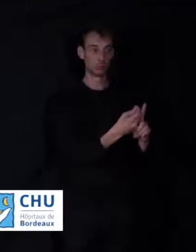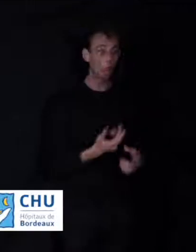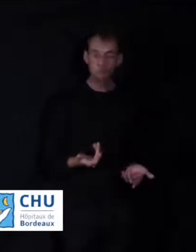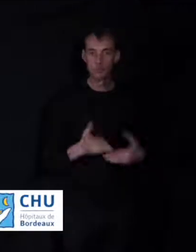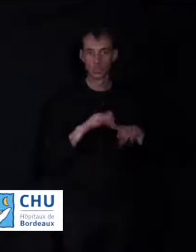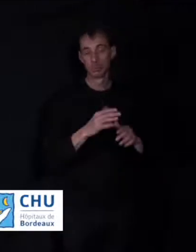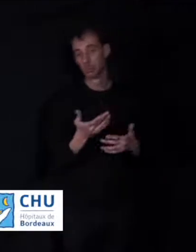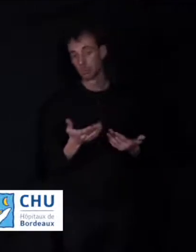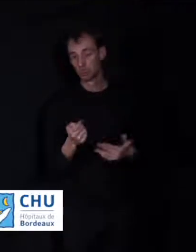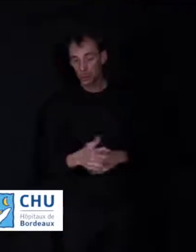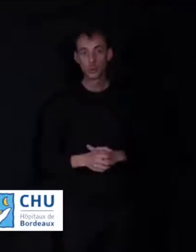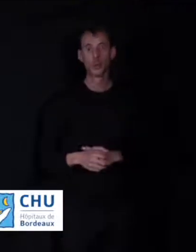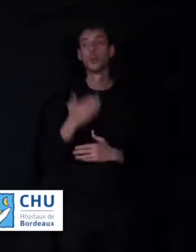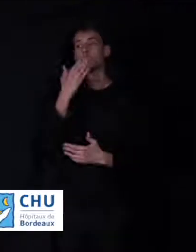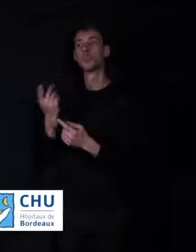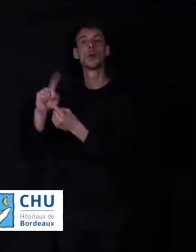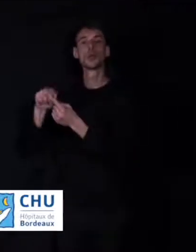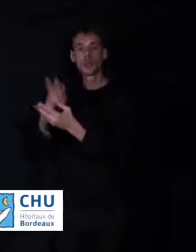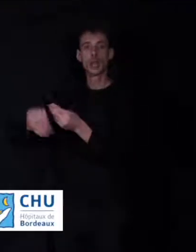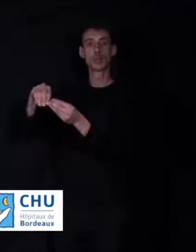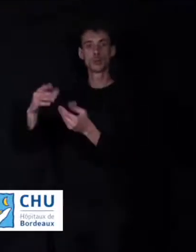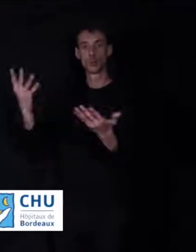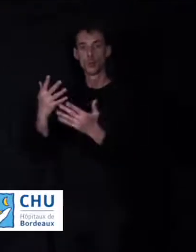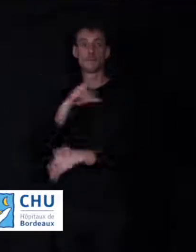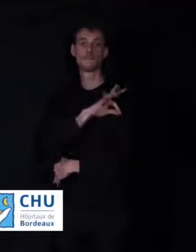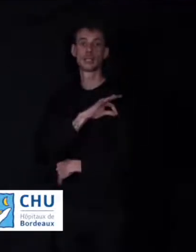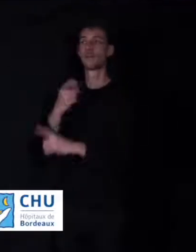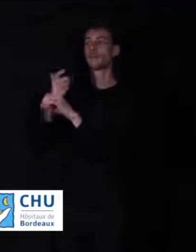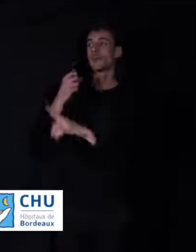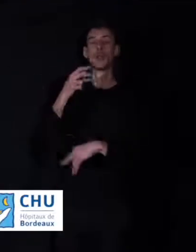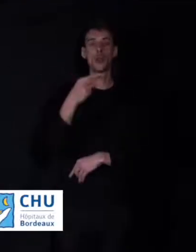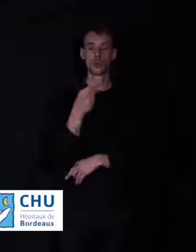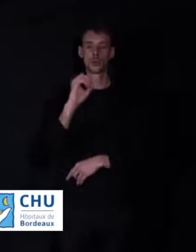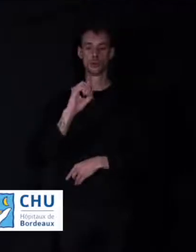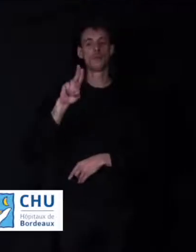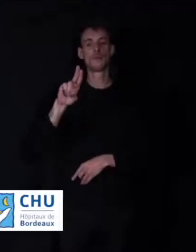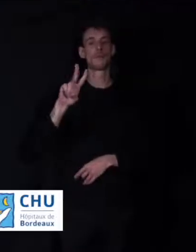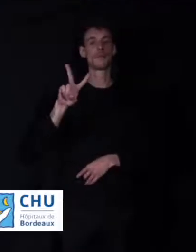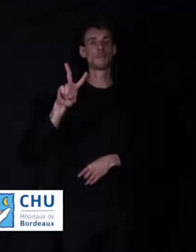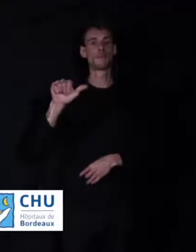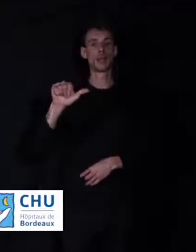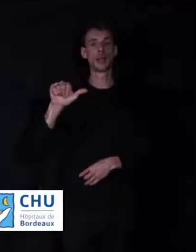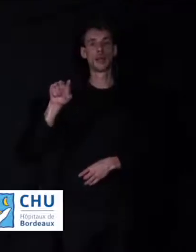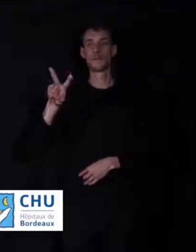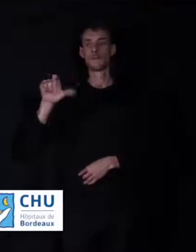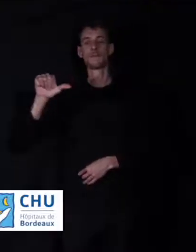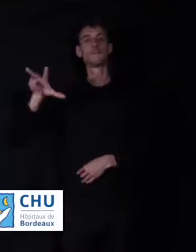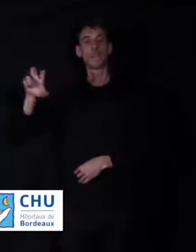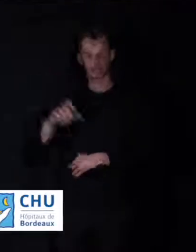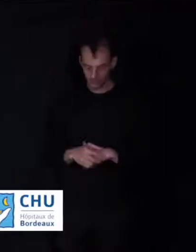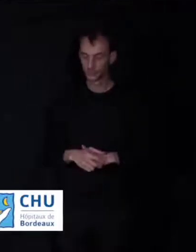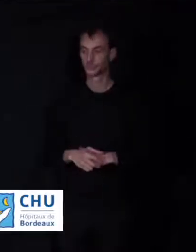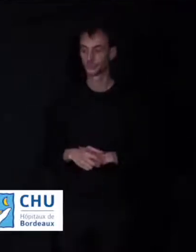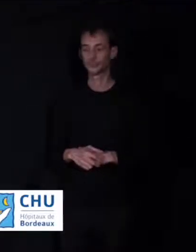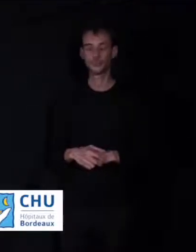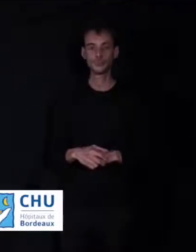le vaccin le plus avancé, c'est le vaccin de Novavax. Sanofi également, parmi les vaccins en cours, développe